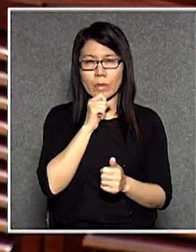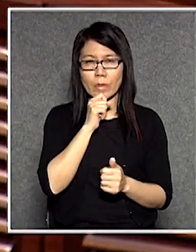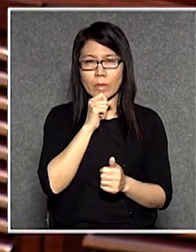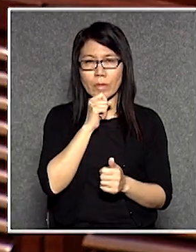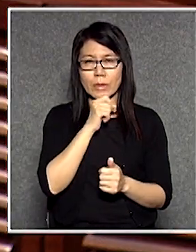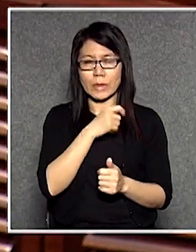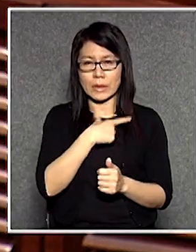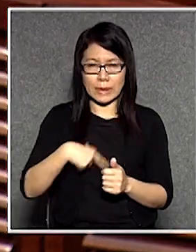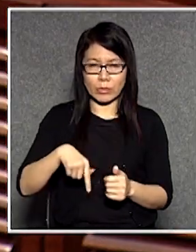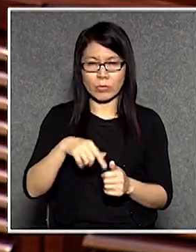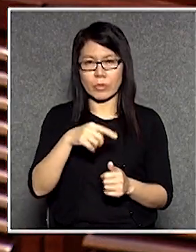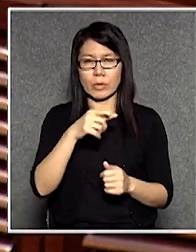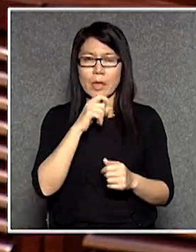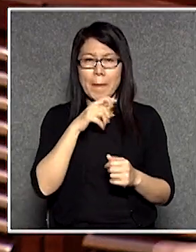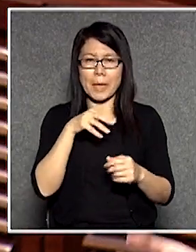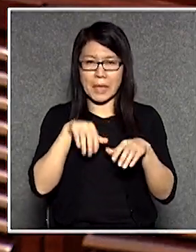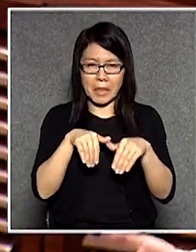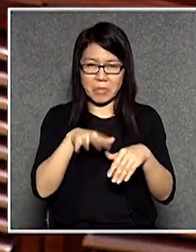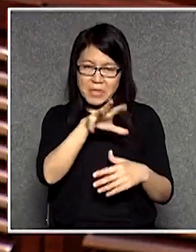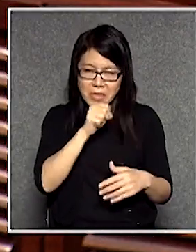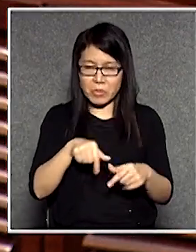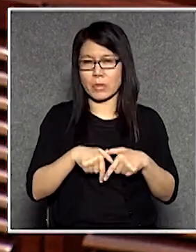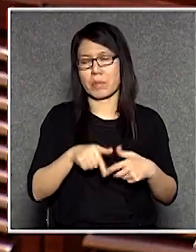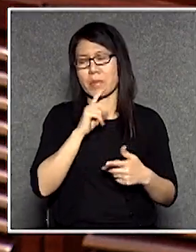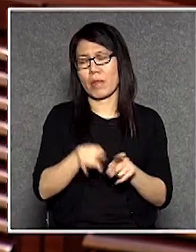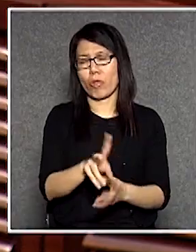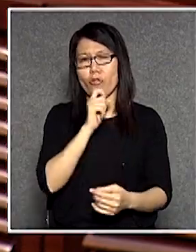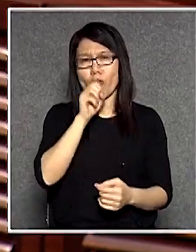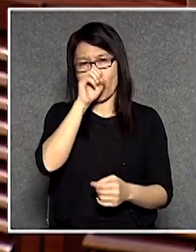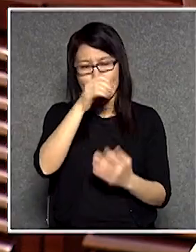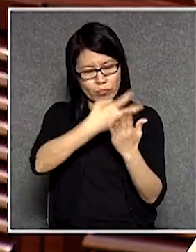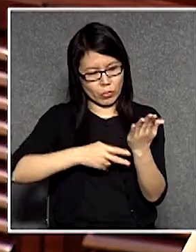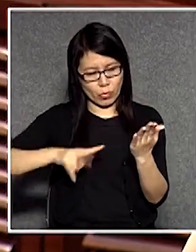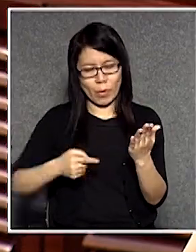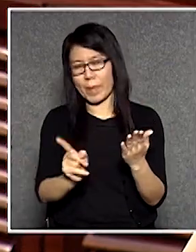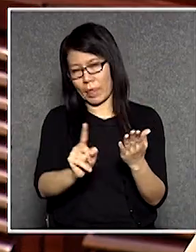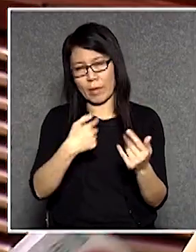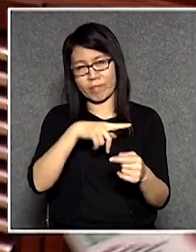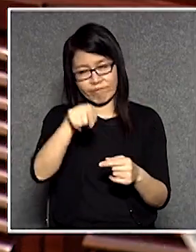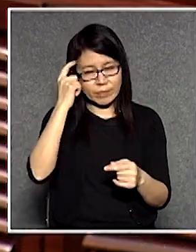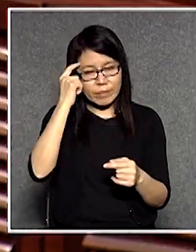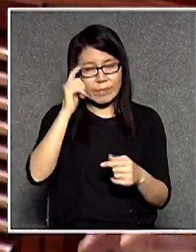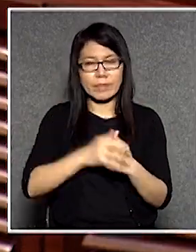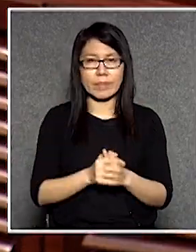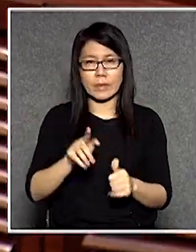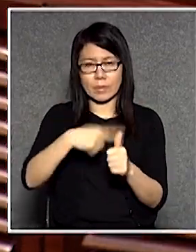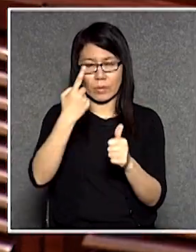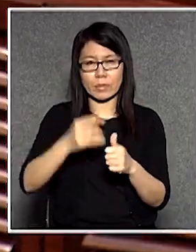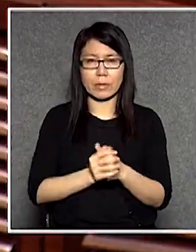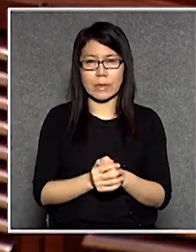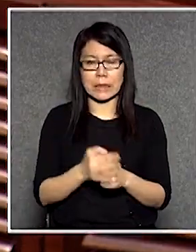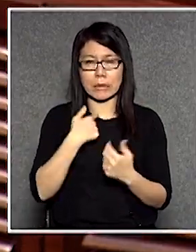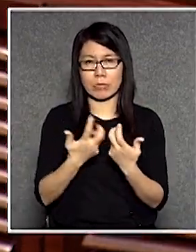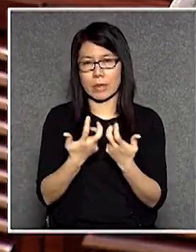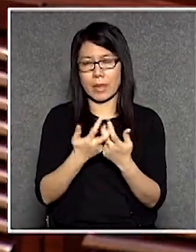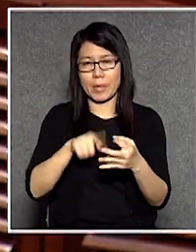食咗良心嘅議員，佢哋提啲乜嘢修訂咧，大家就知啦。嗱，首先我要數嘅係梁